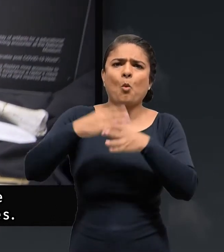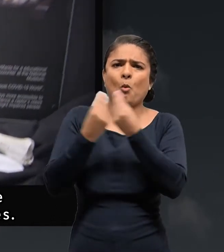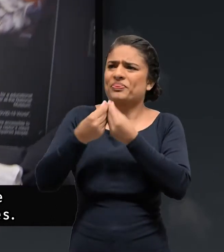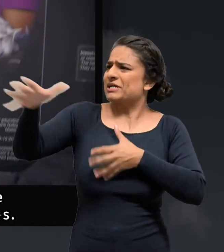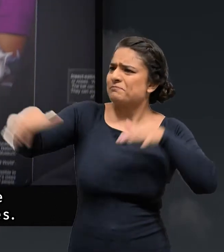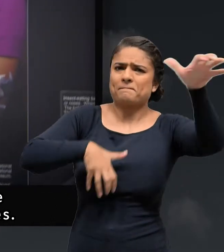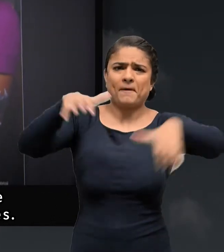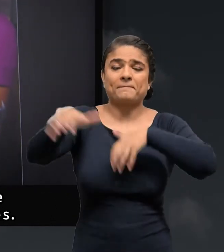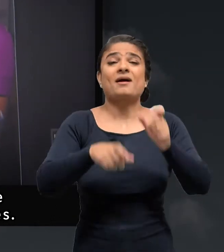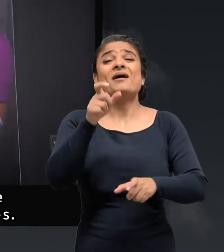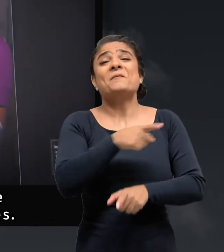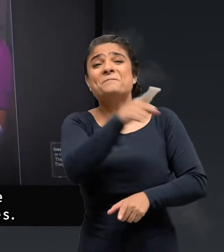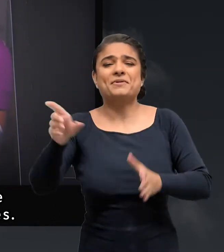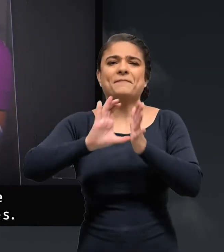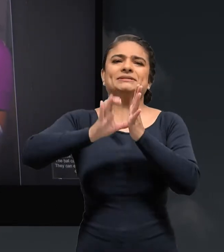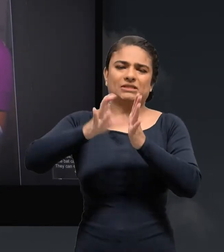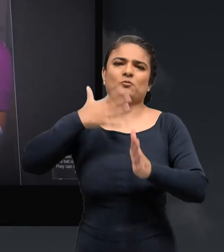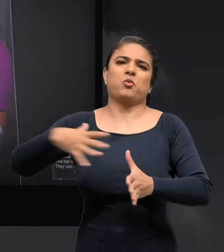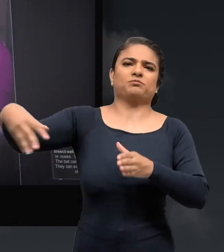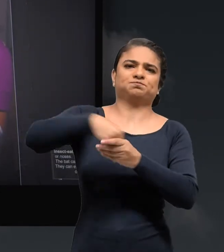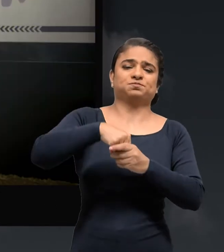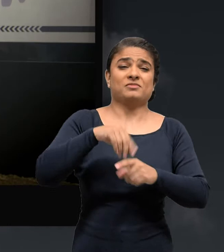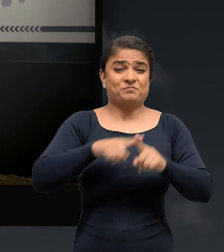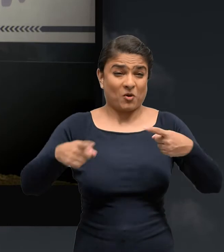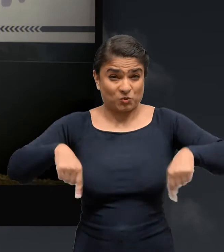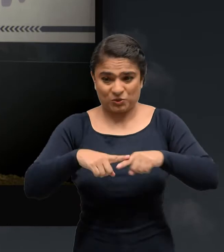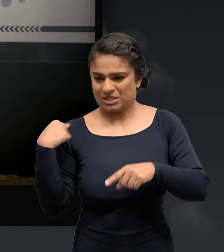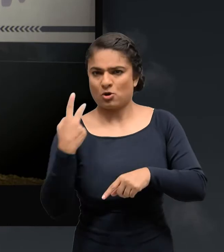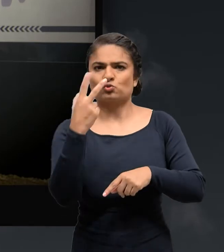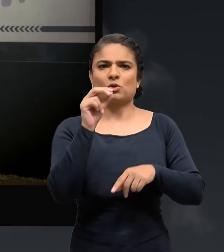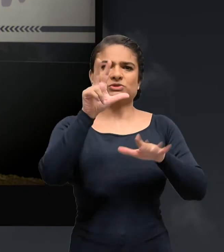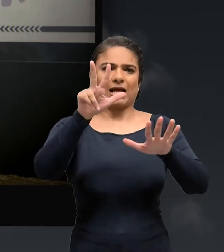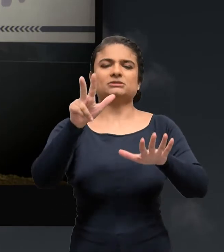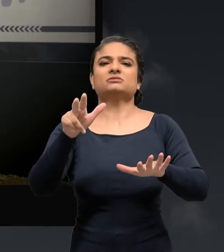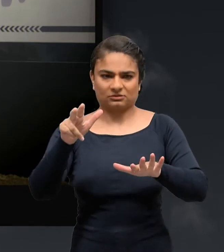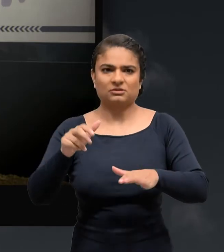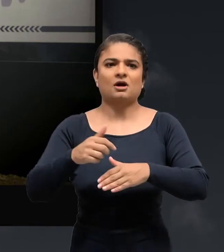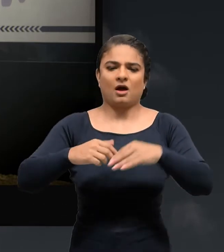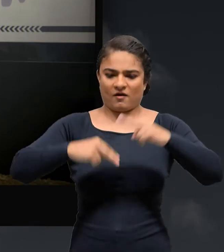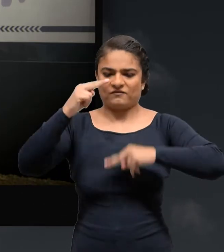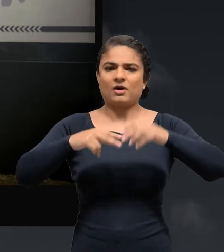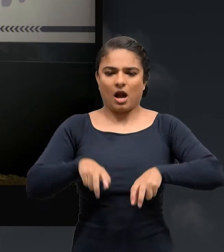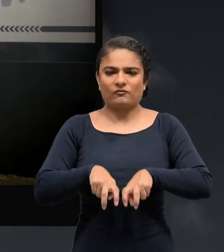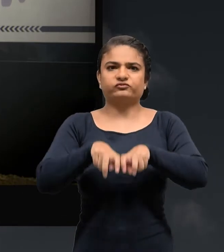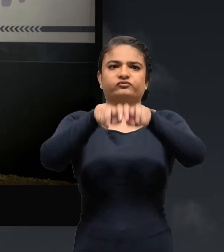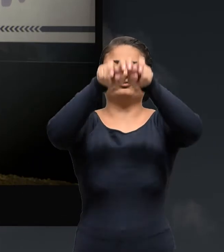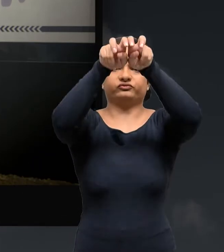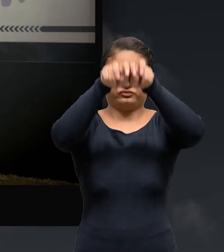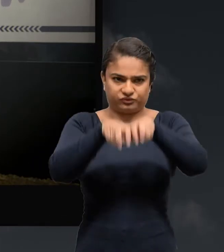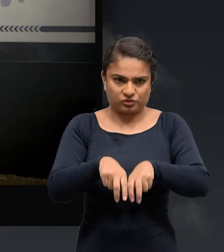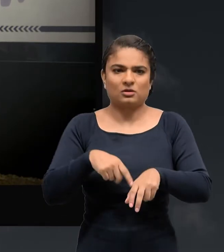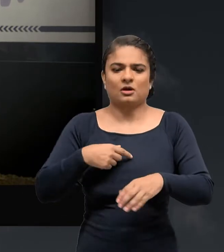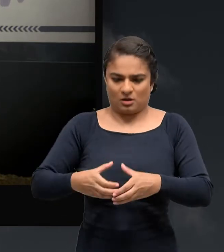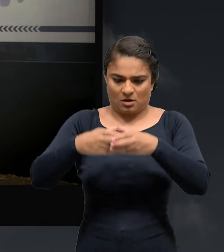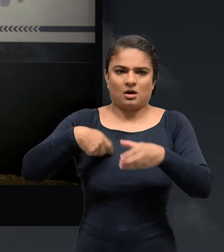persone met gestremthede. In 2008 het ons 'n huisbak gekry en daarmee saam het ons